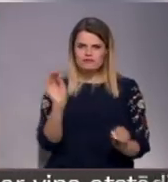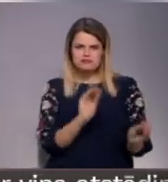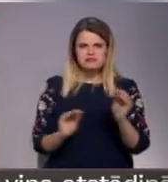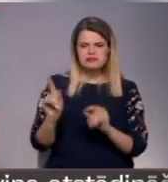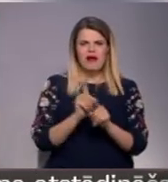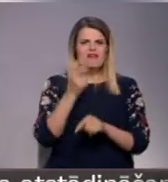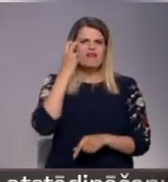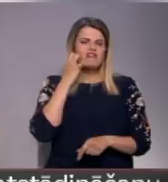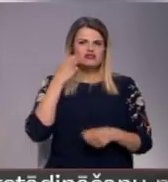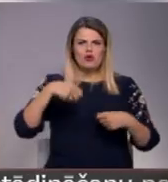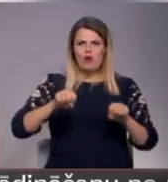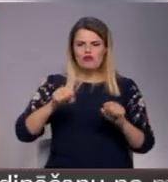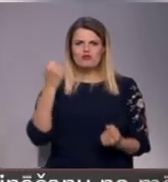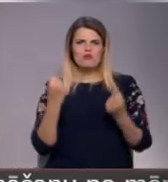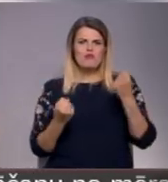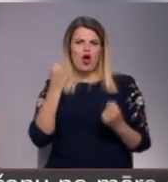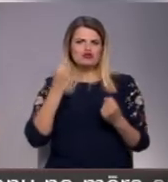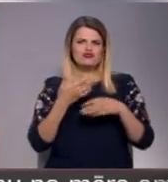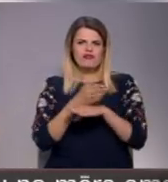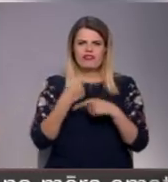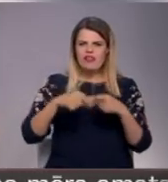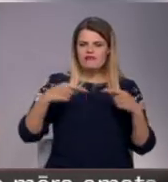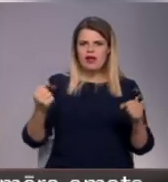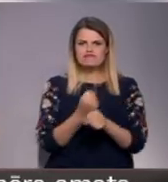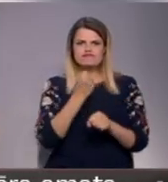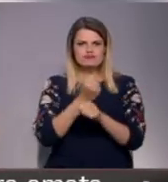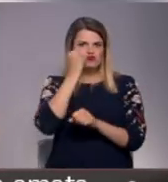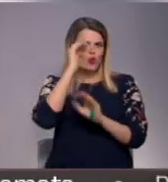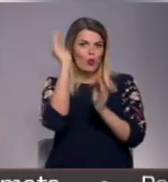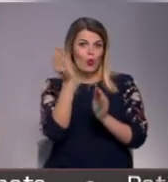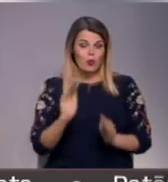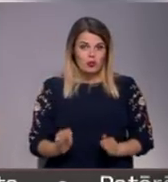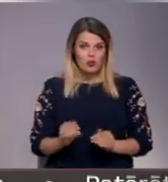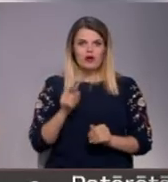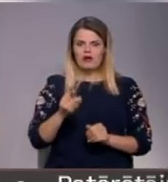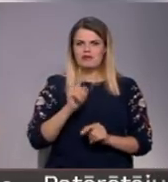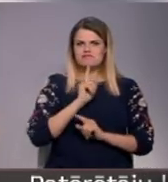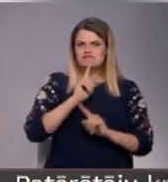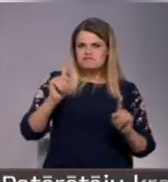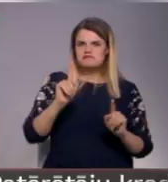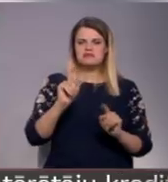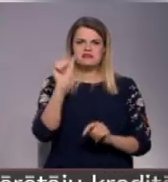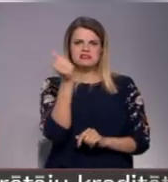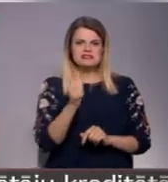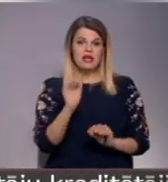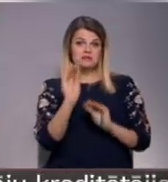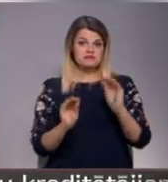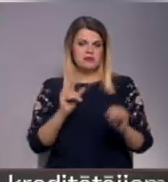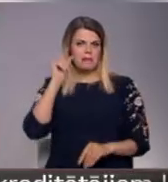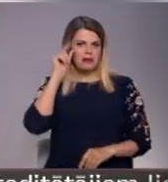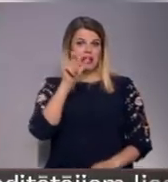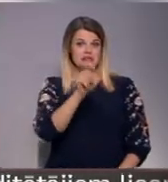un no vecu motociklu un automašīnu detaļām veidotas skulptūras. Industriālā dizaina stilā veidotā galerija ir